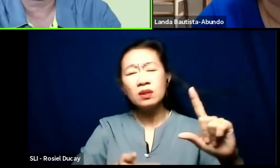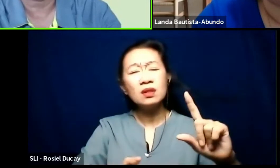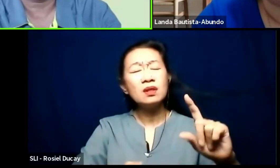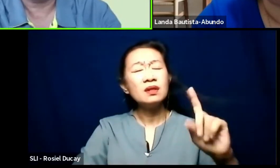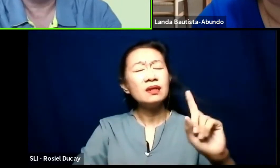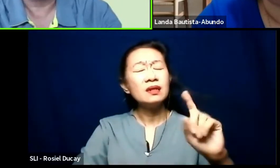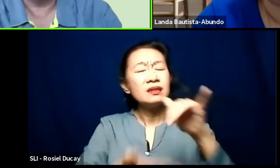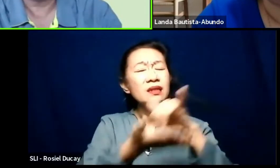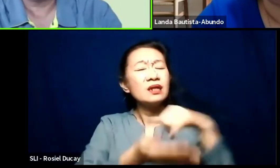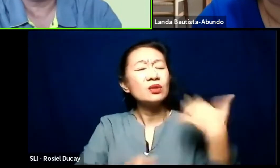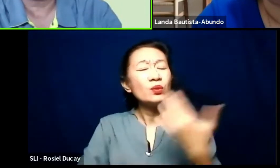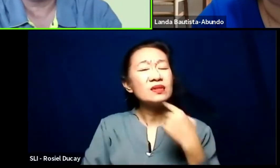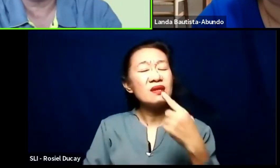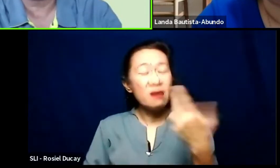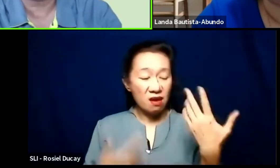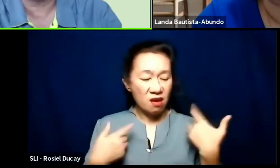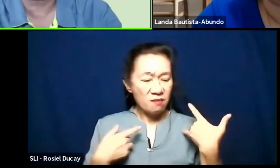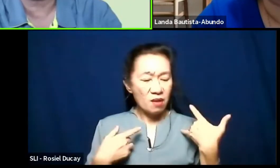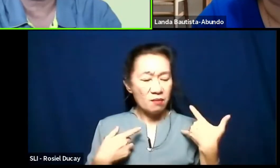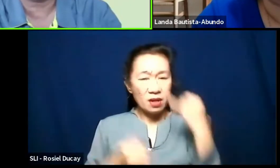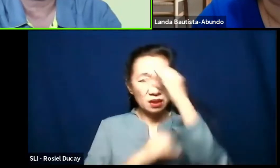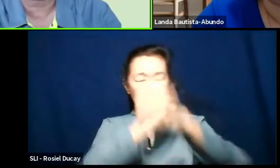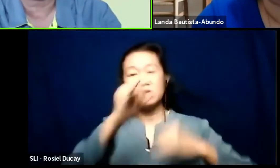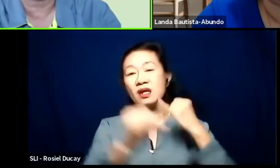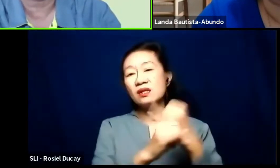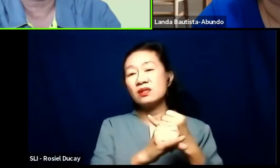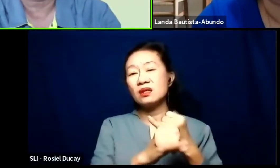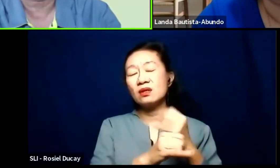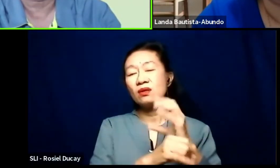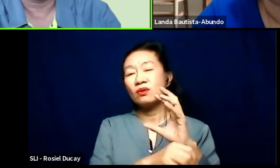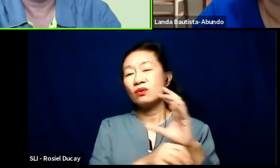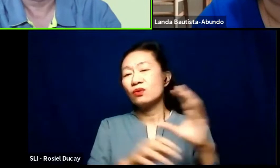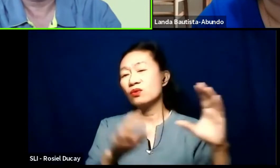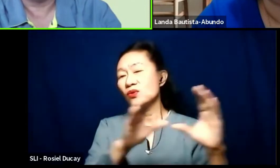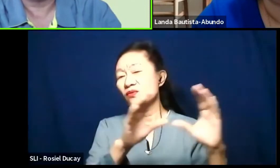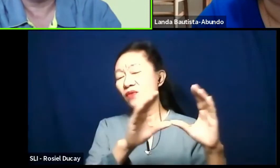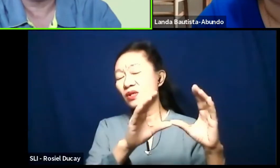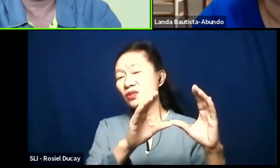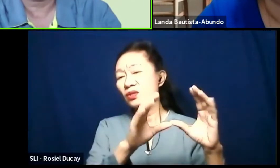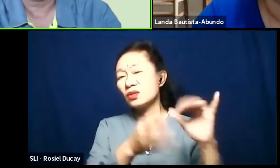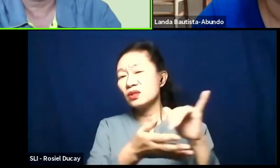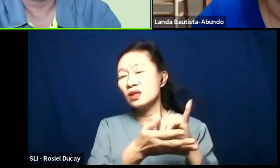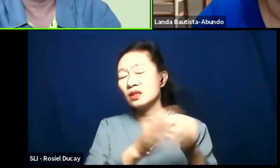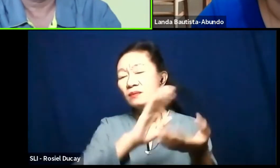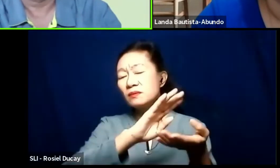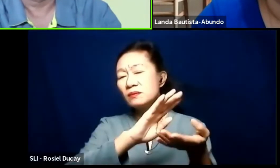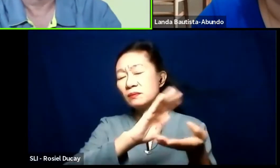natin. Meron bang mga international convention na maging